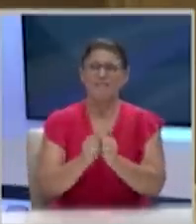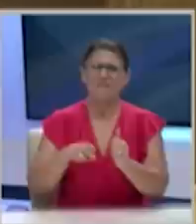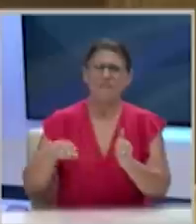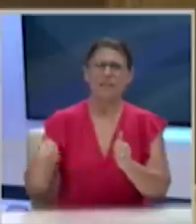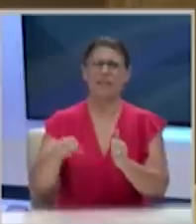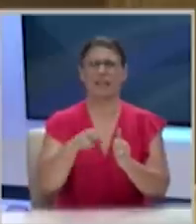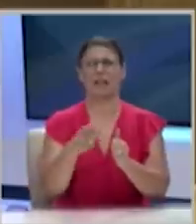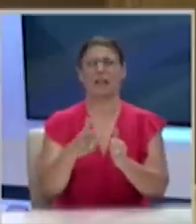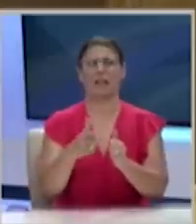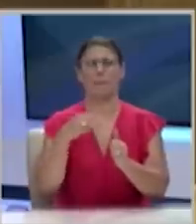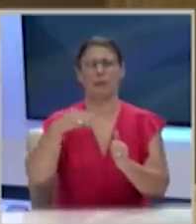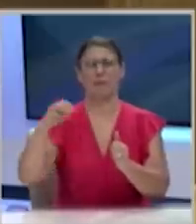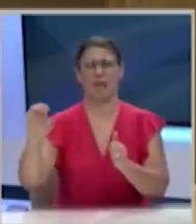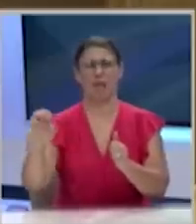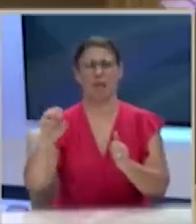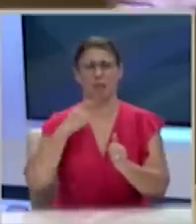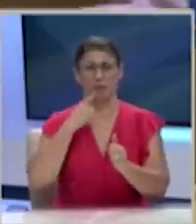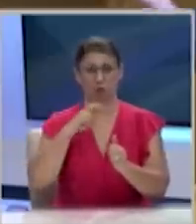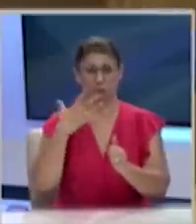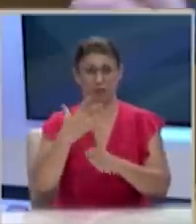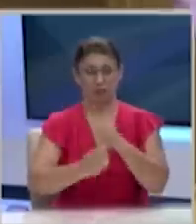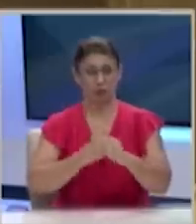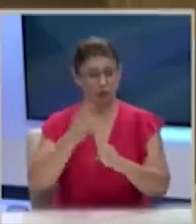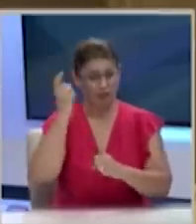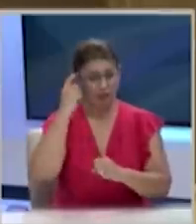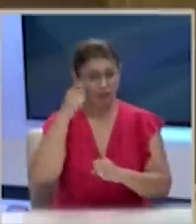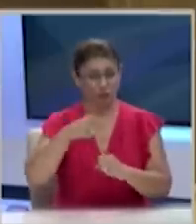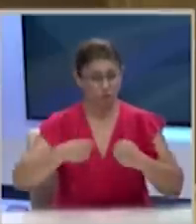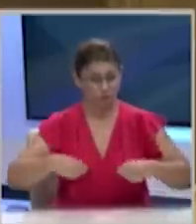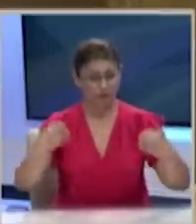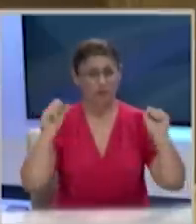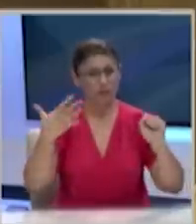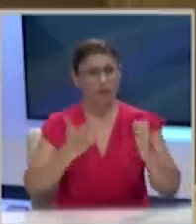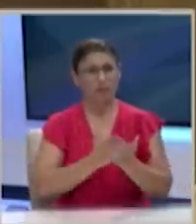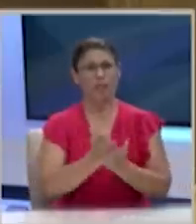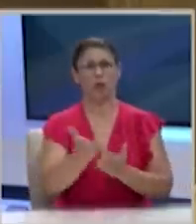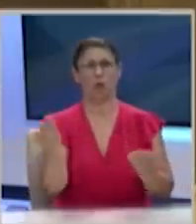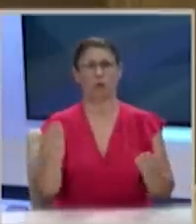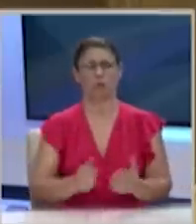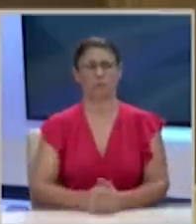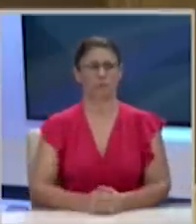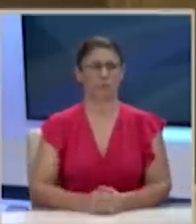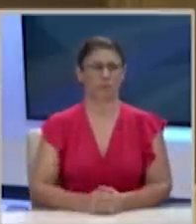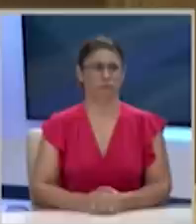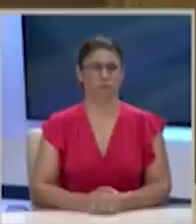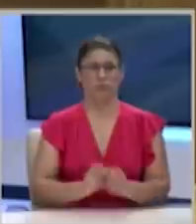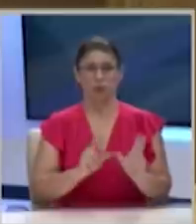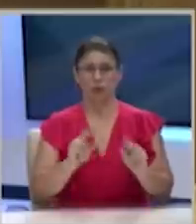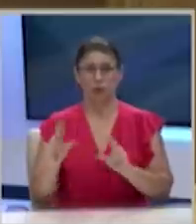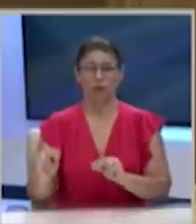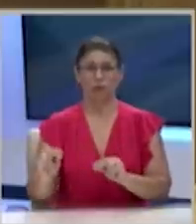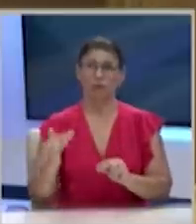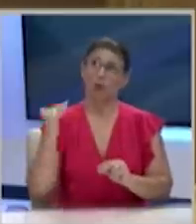Πέρασαν 25 χρόνια, λέει, να καταλάβουν, έλεγε μια μέρα, ότι αυτοί που ήταν αντίθετοι είχαν δίκιο. Το ίδιο και